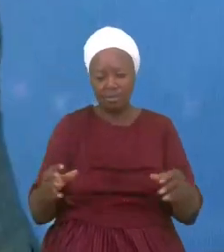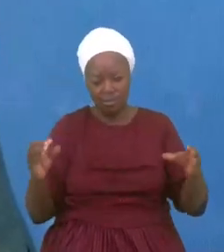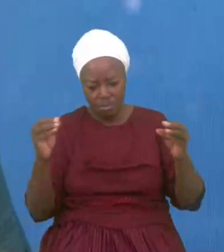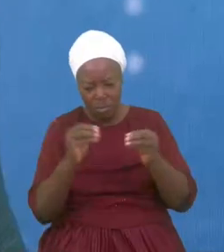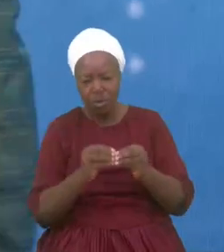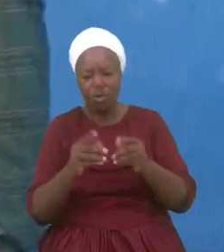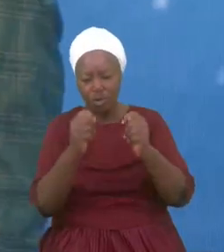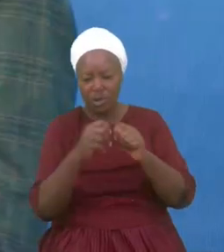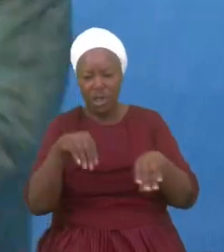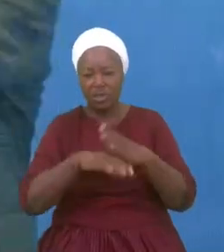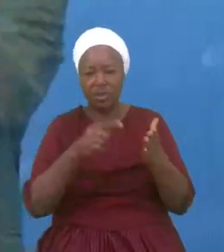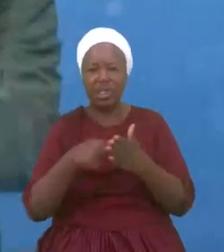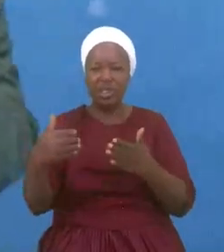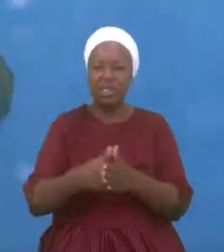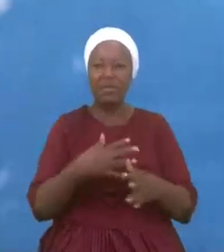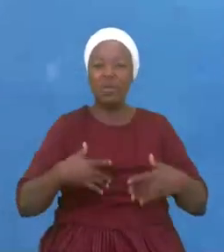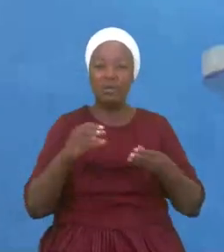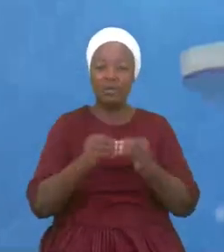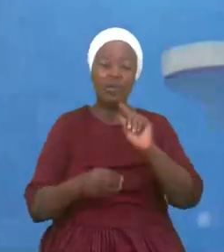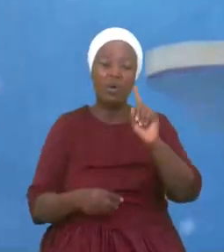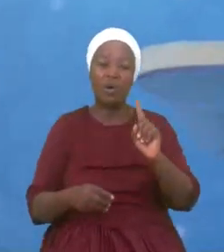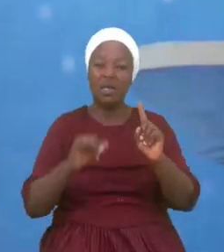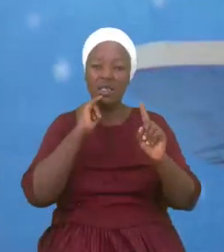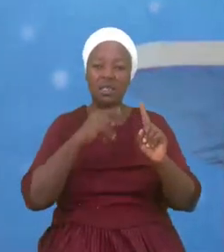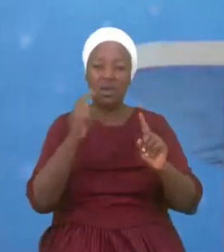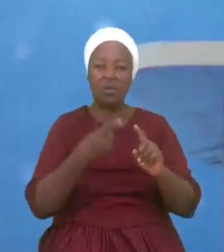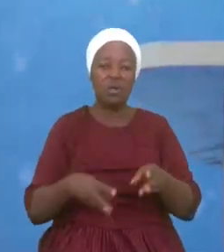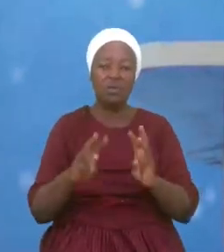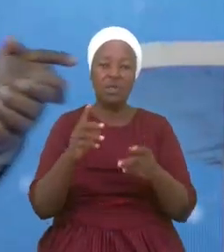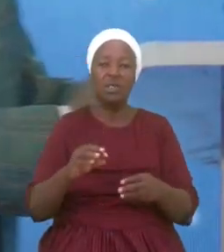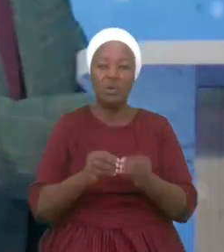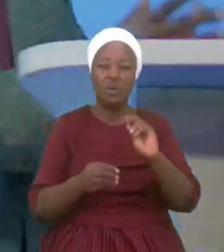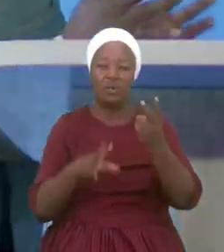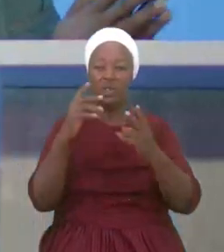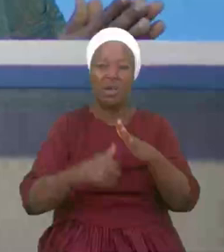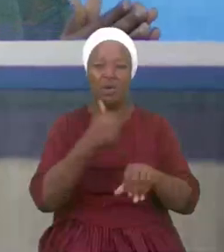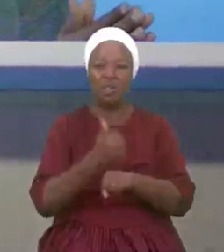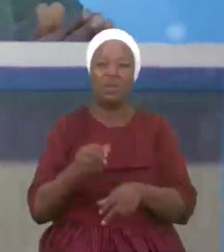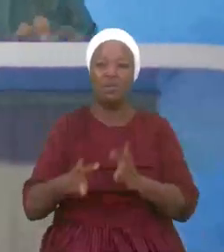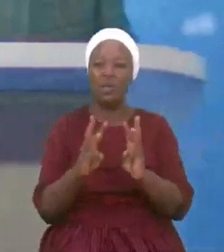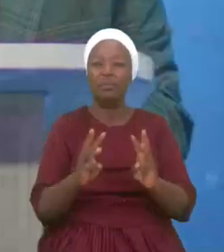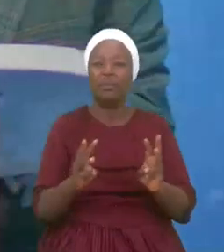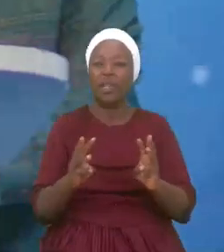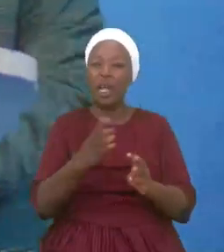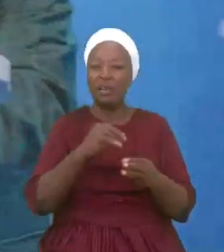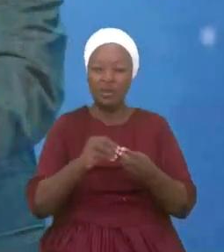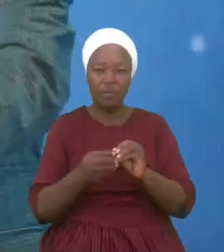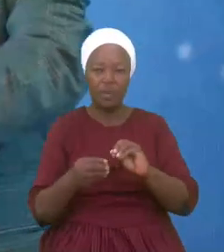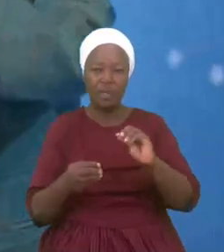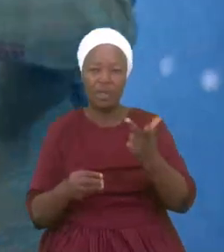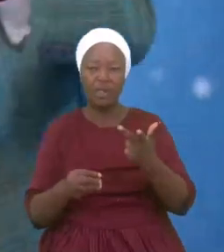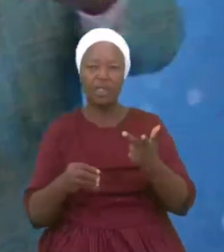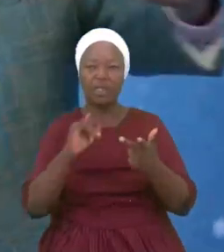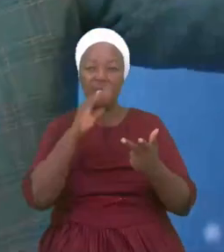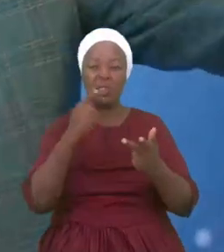vie spirituelle et tu auras tout ce qui est emballé dans cette nouvelle vie numéro 1 c'est